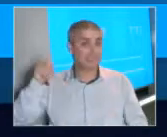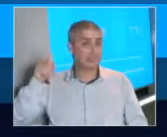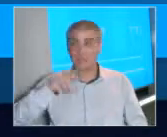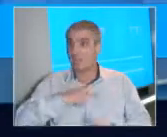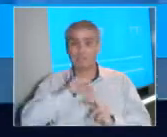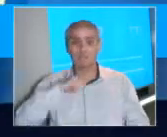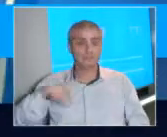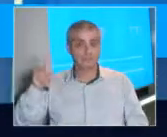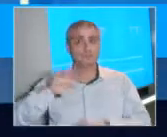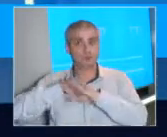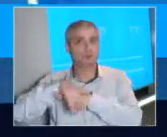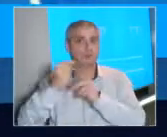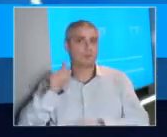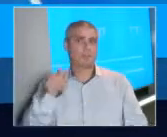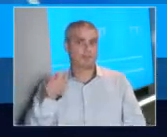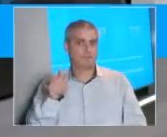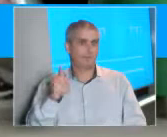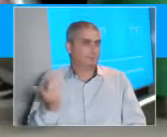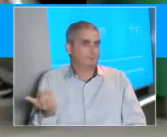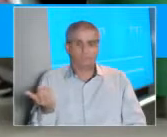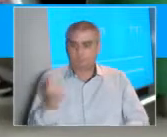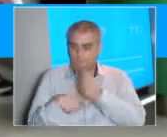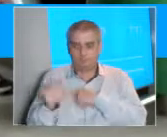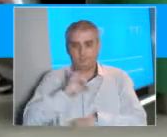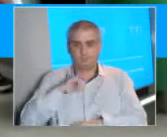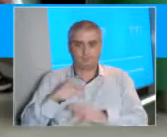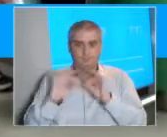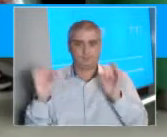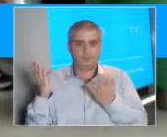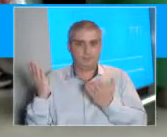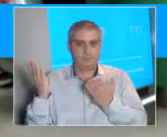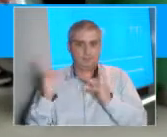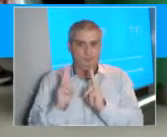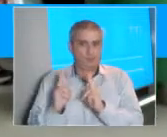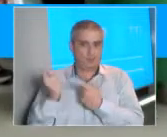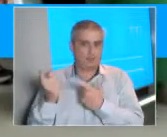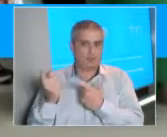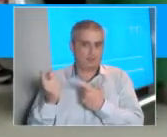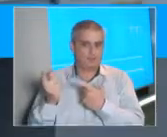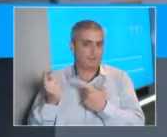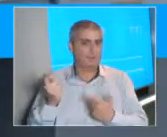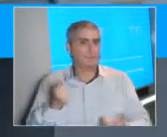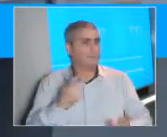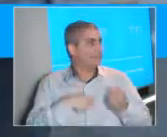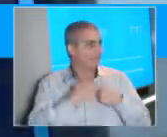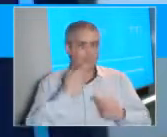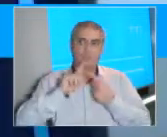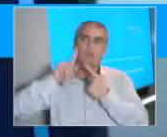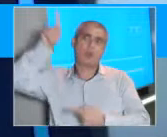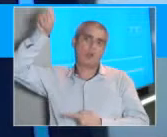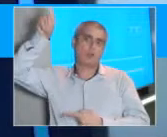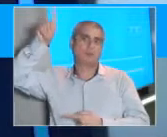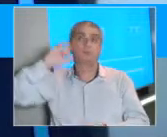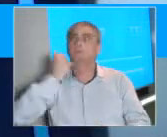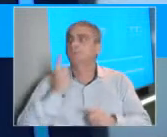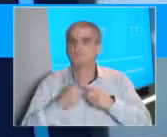לבד, תושפע מהאירוע הזה, תושפע, הרי הכלכלה הסינית מתחילה... לא, אנחנו רואים את המדדים בכל העולם. גם הכלכלה הישראלית תלויה בהרבה מקרים בכלכלה